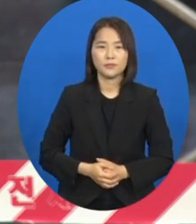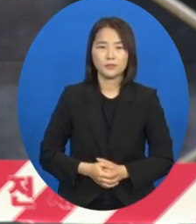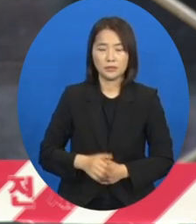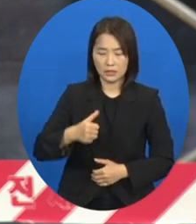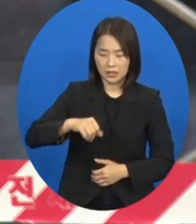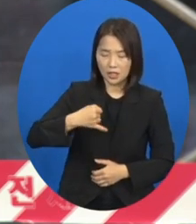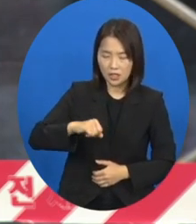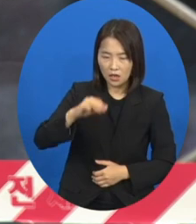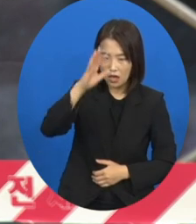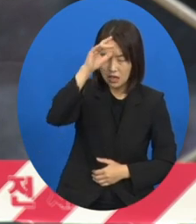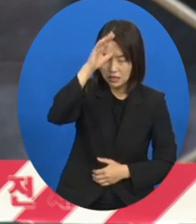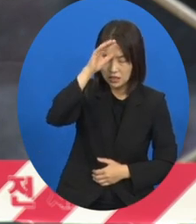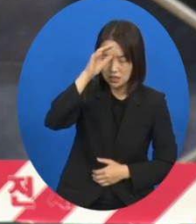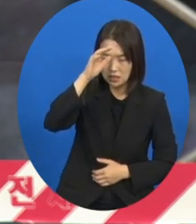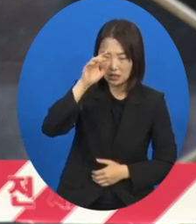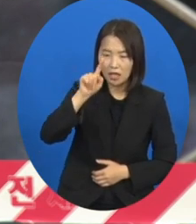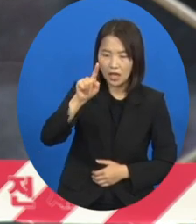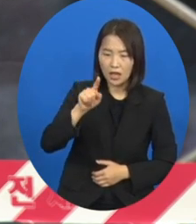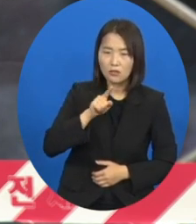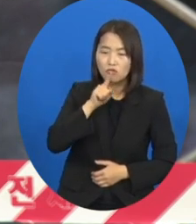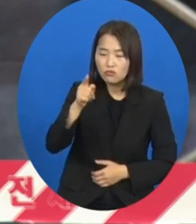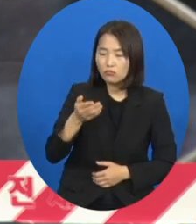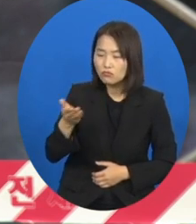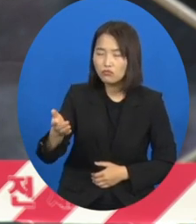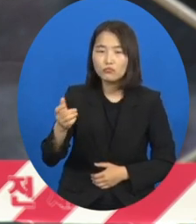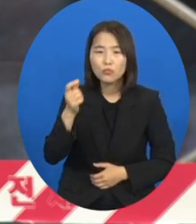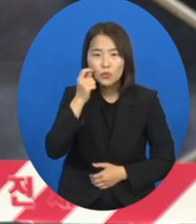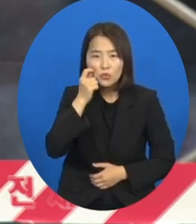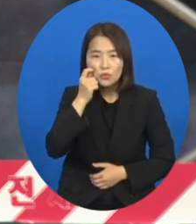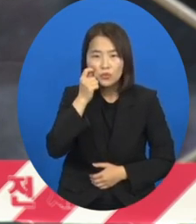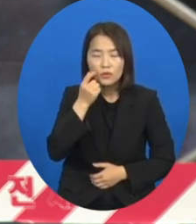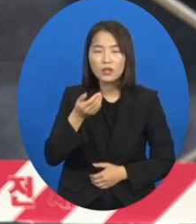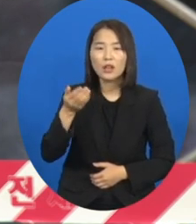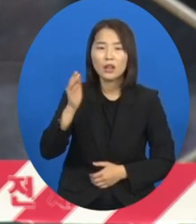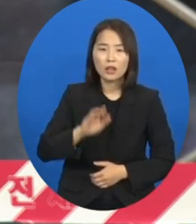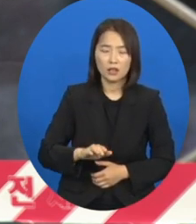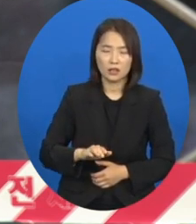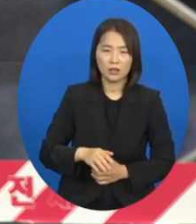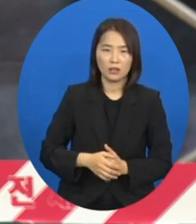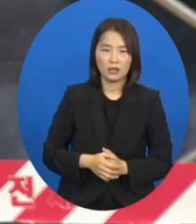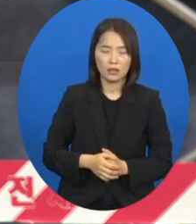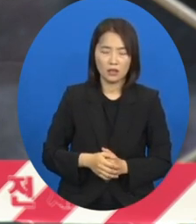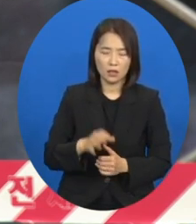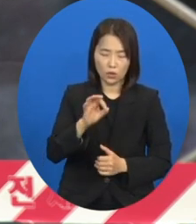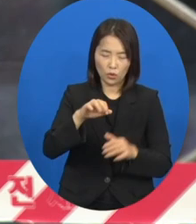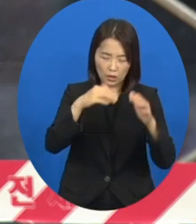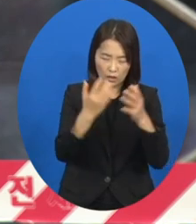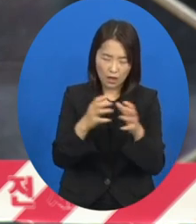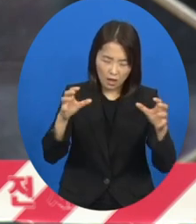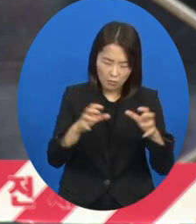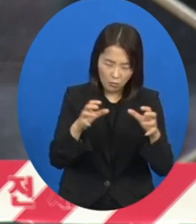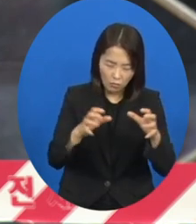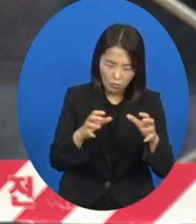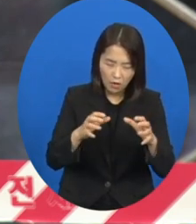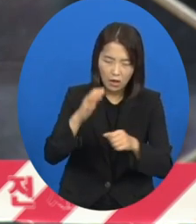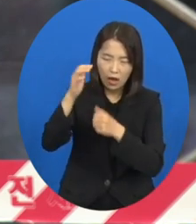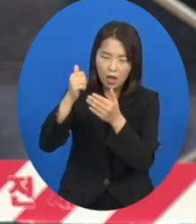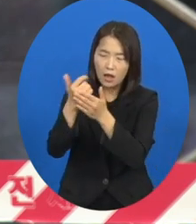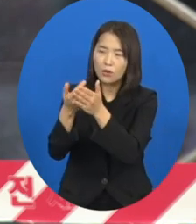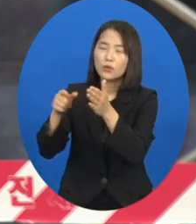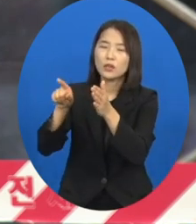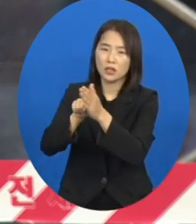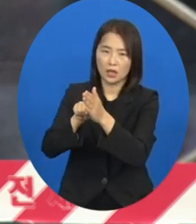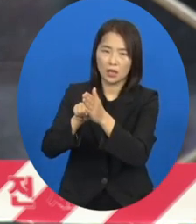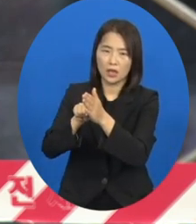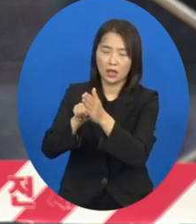마리 제대로 먹이지는 못하면서까지 있는 돈 없는 돈 다 모아서 하나님을 위해서 주의